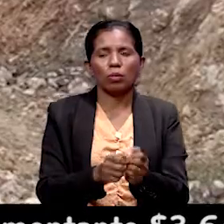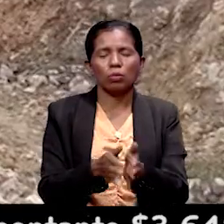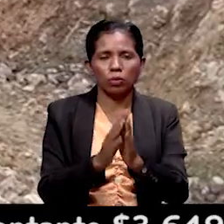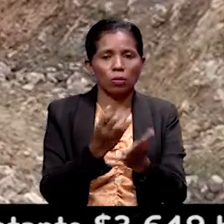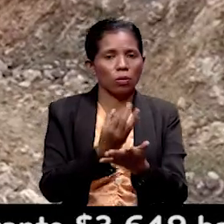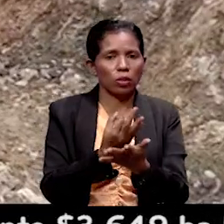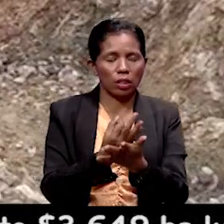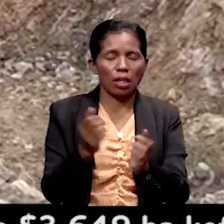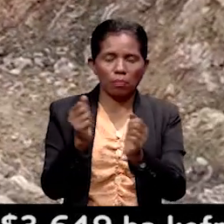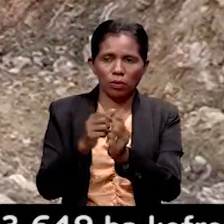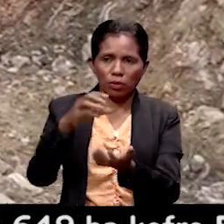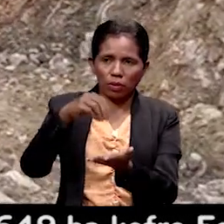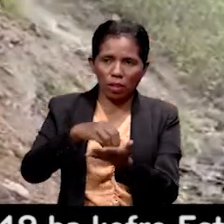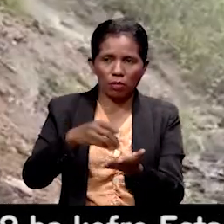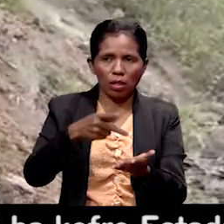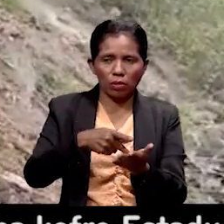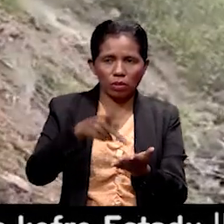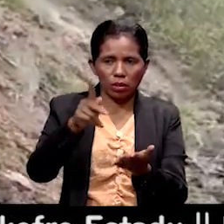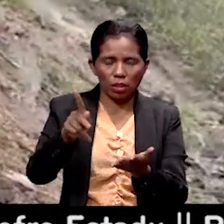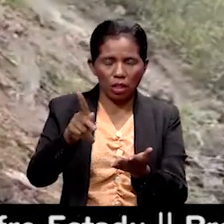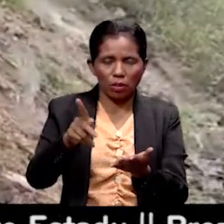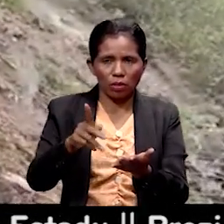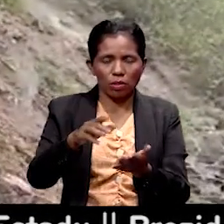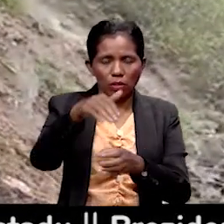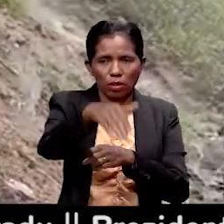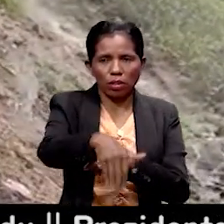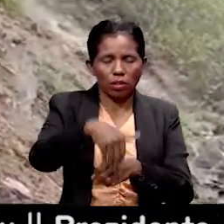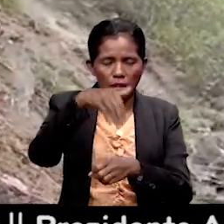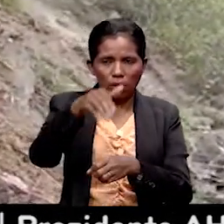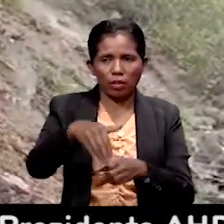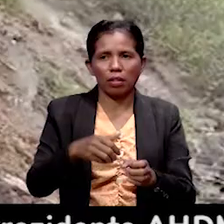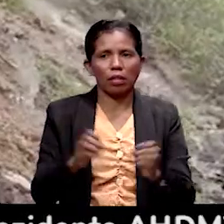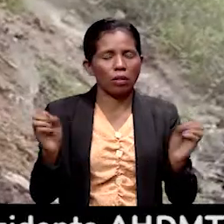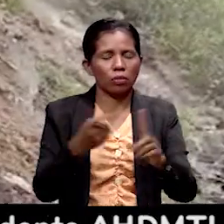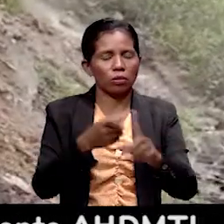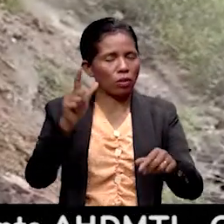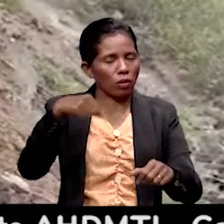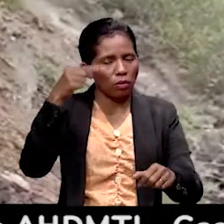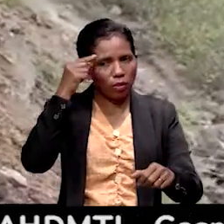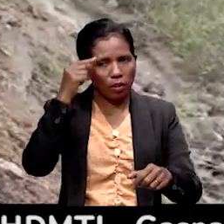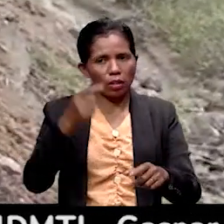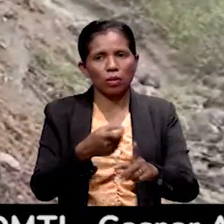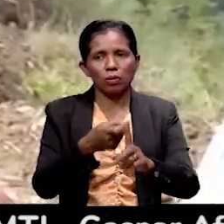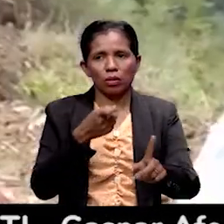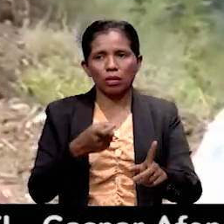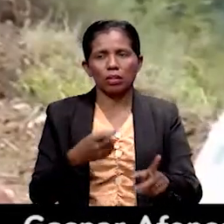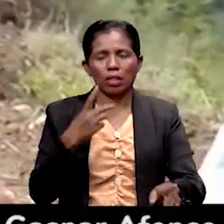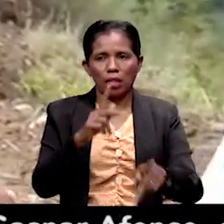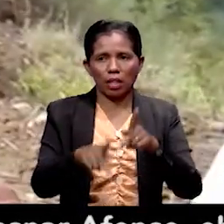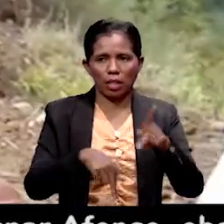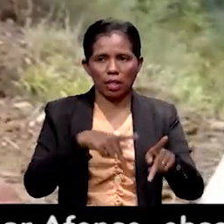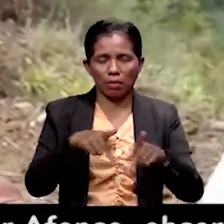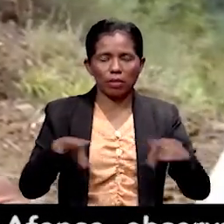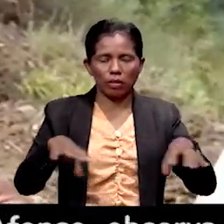kode aluga ekipamento de lema kamai agora rau servisor. La os fusi governo, ne fusi ami komunidade ninia